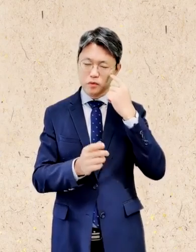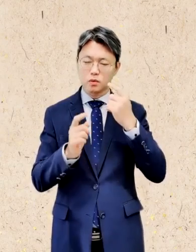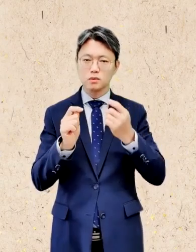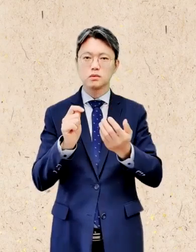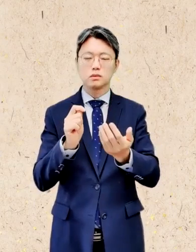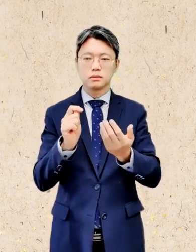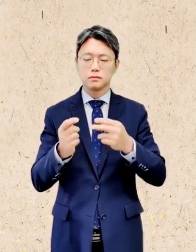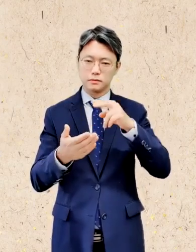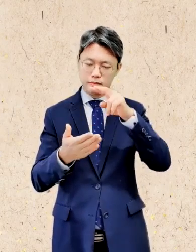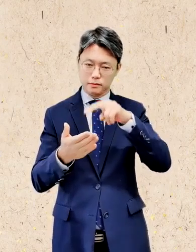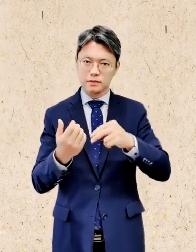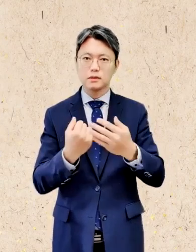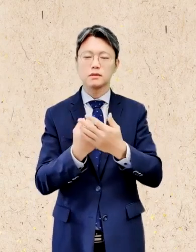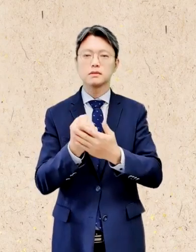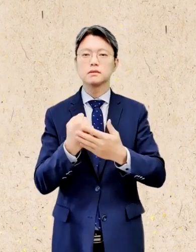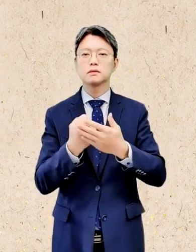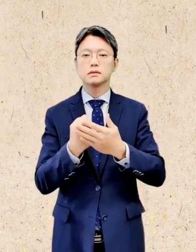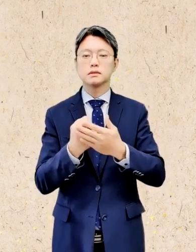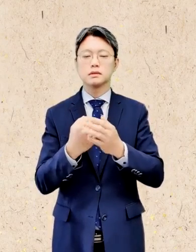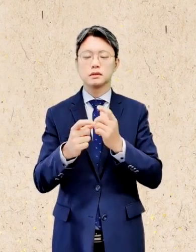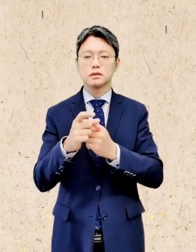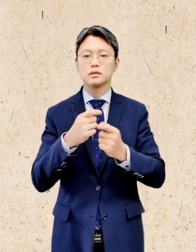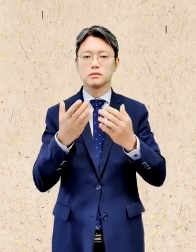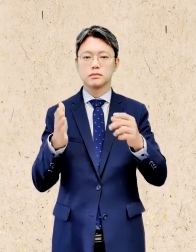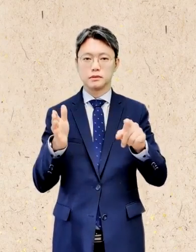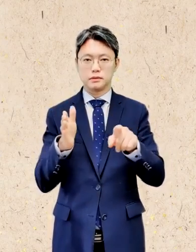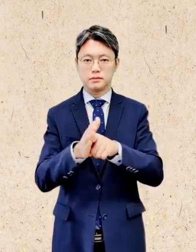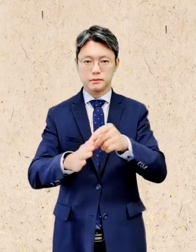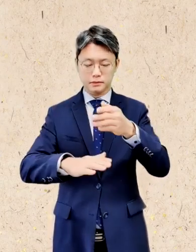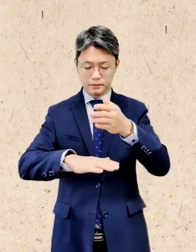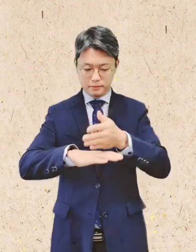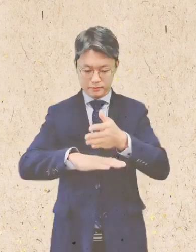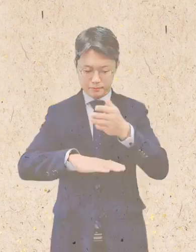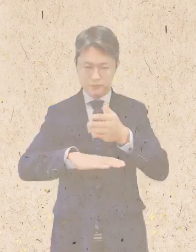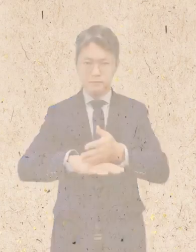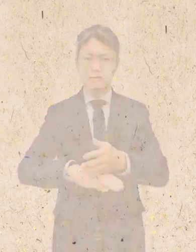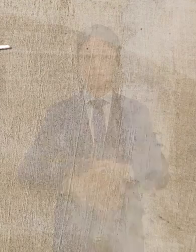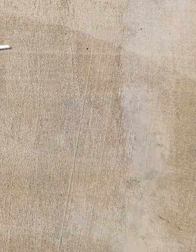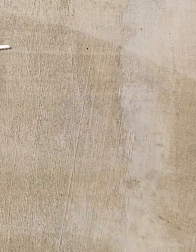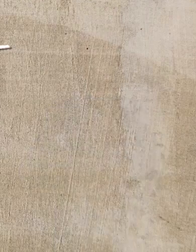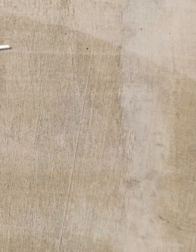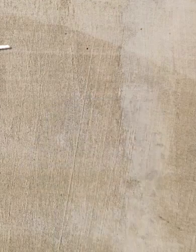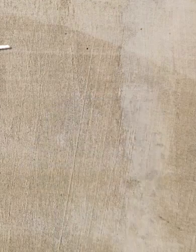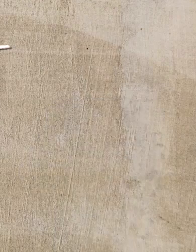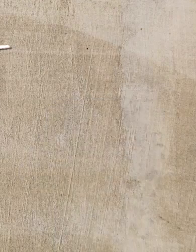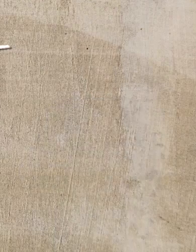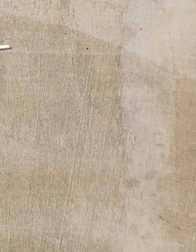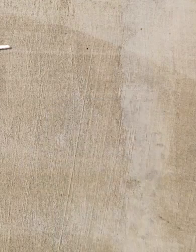읽는다면 큰 은혜가 더할 줄 믿습니다. 감사합니다.